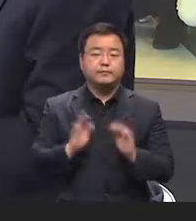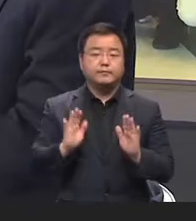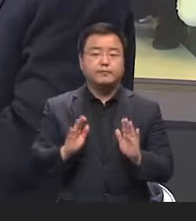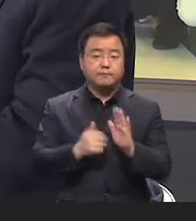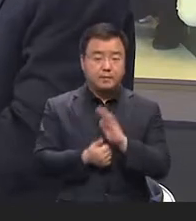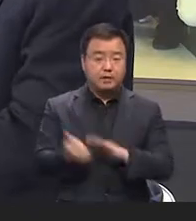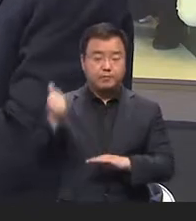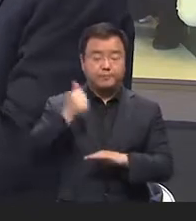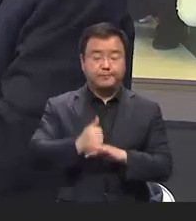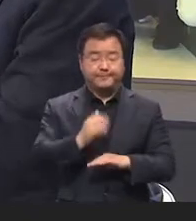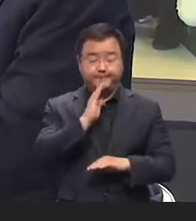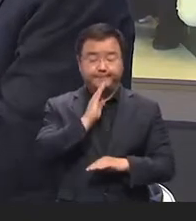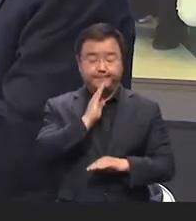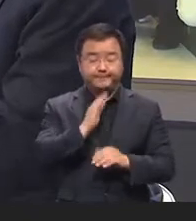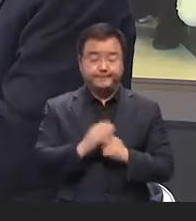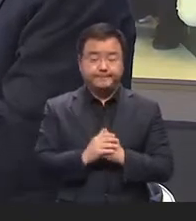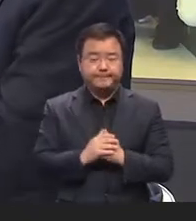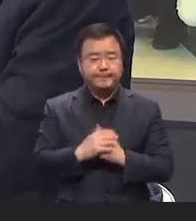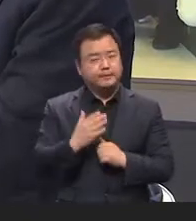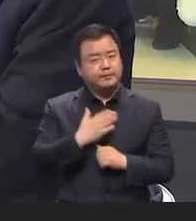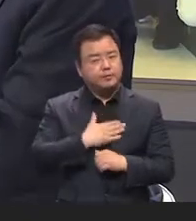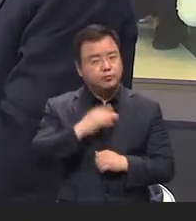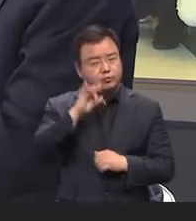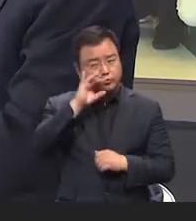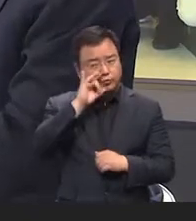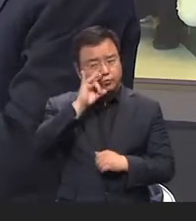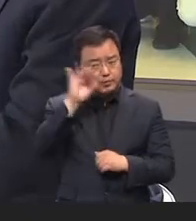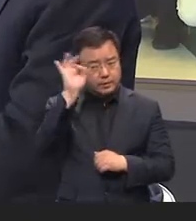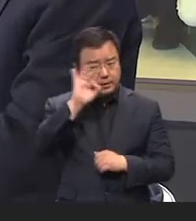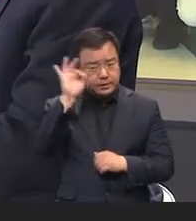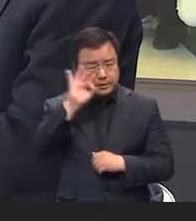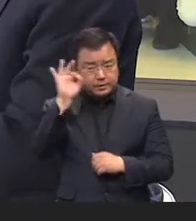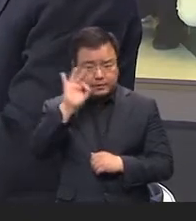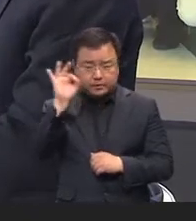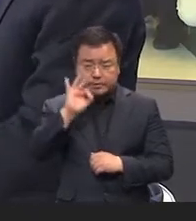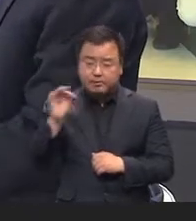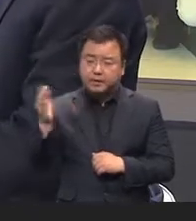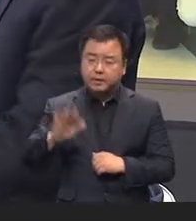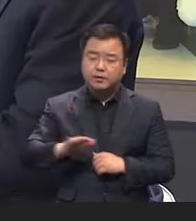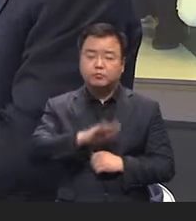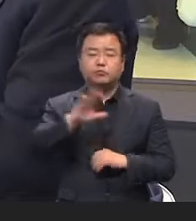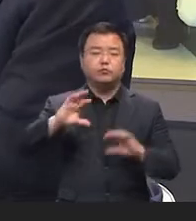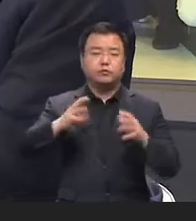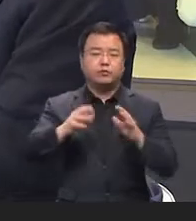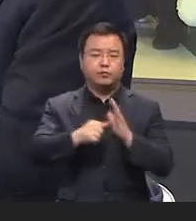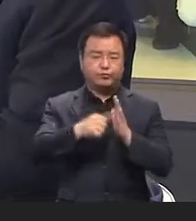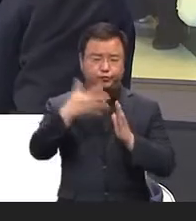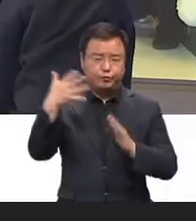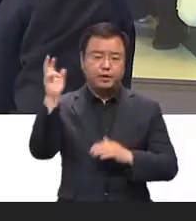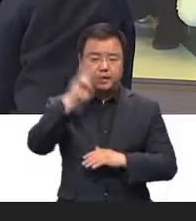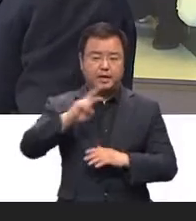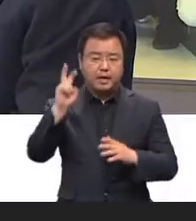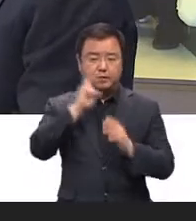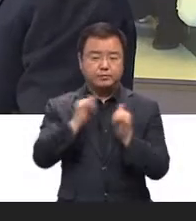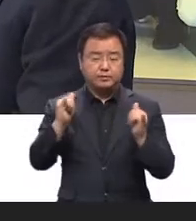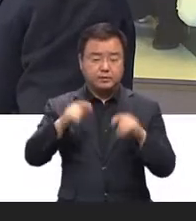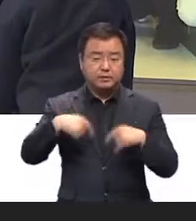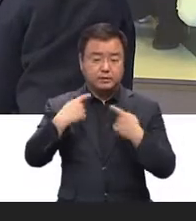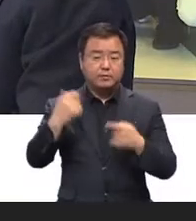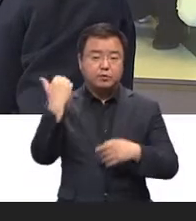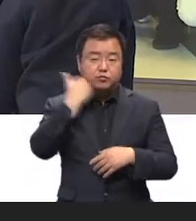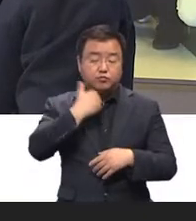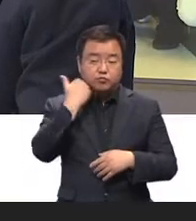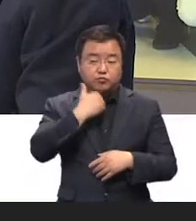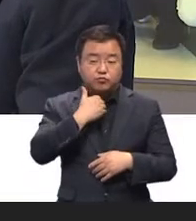성공적이었던 것 같구요 예 그 저도 궁금해서 찾아 봤습니다만 우리나라에 정말 내려오라는 가수들이 대거 출연 하지 않았습니까 누가